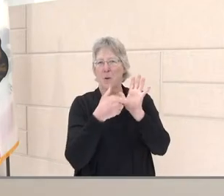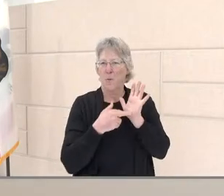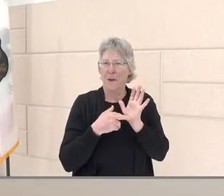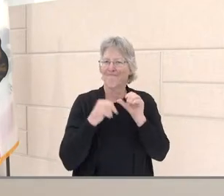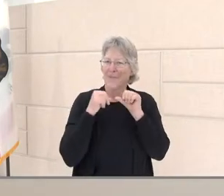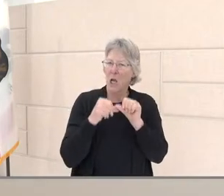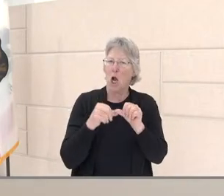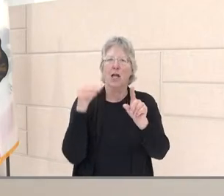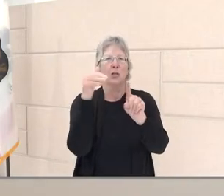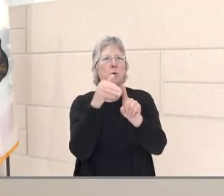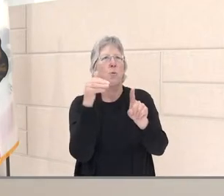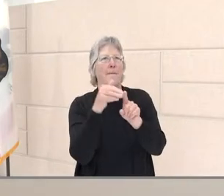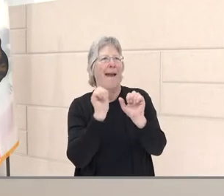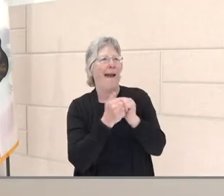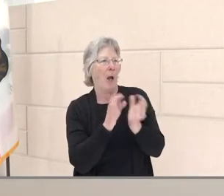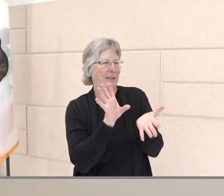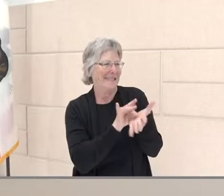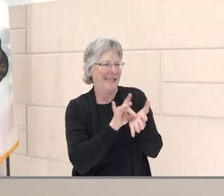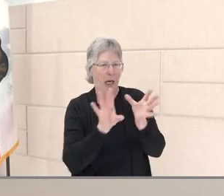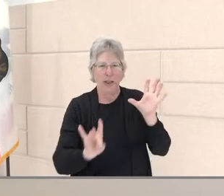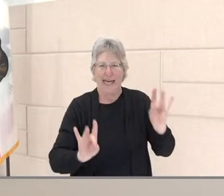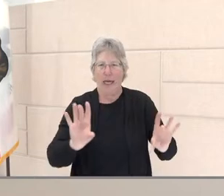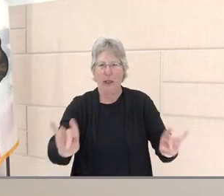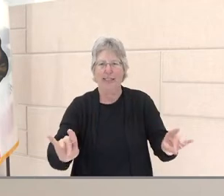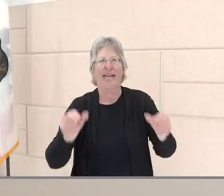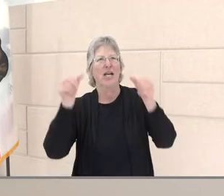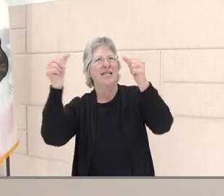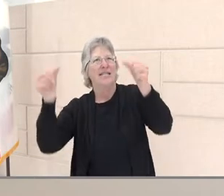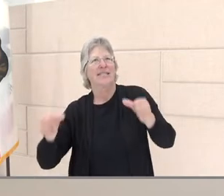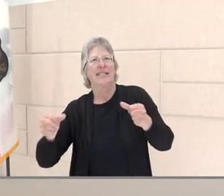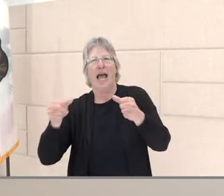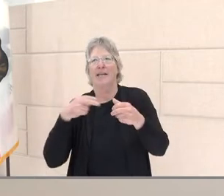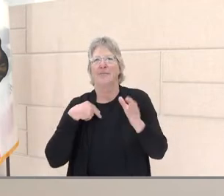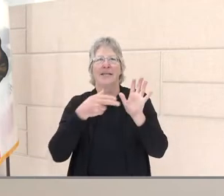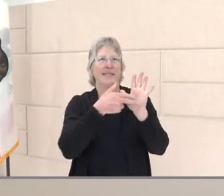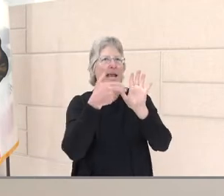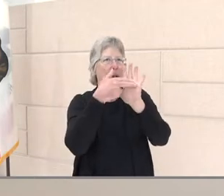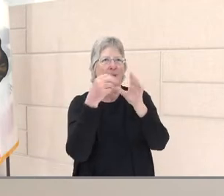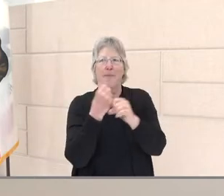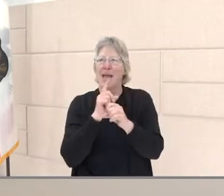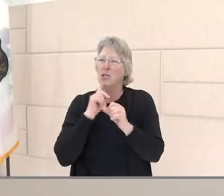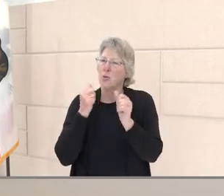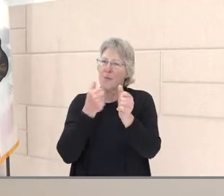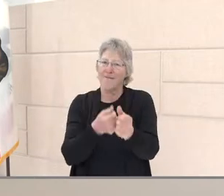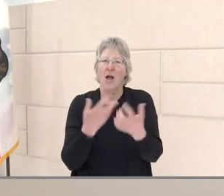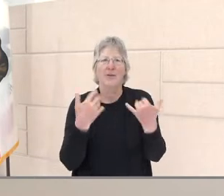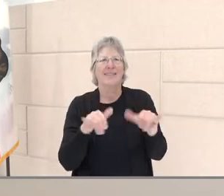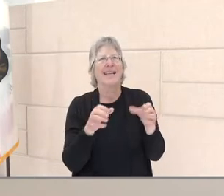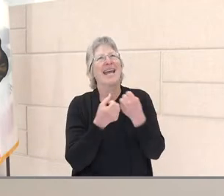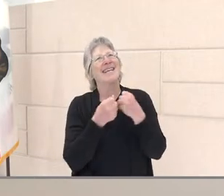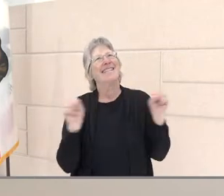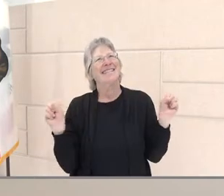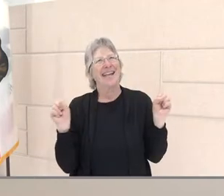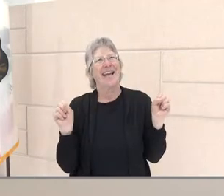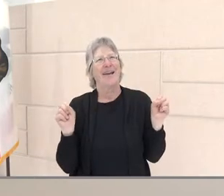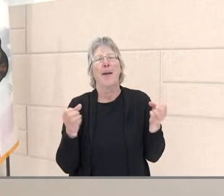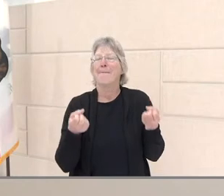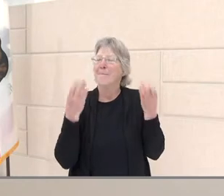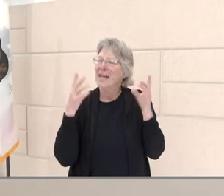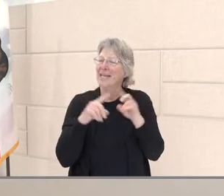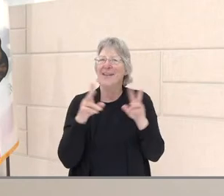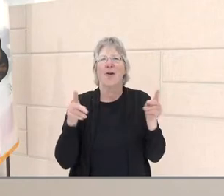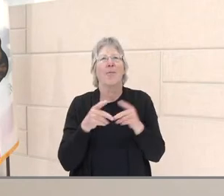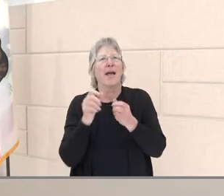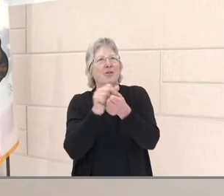តាមក្បួនស្របតាមគេហៅថាក្រសួងសុខាភិបាលដើម្បីរក្សាសវត្ថិភាព